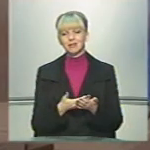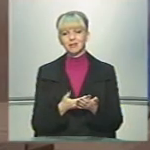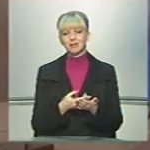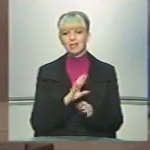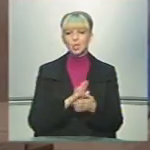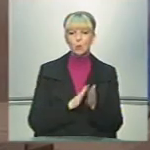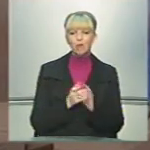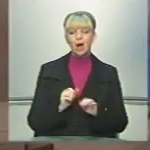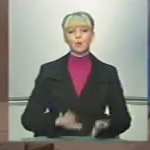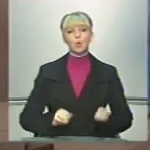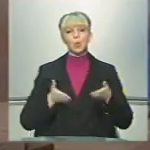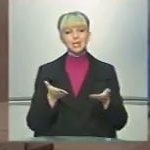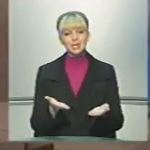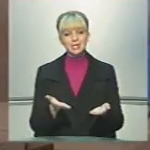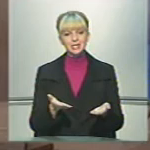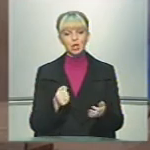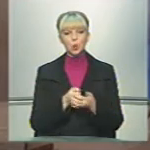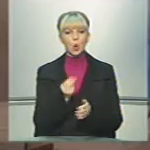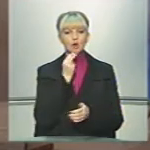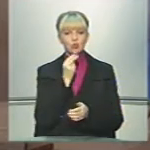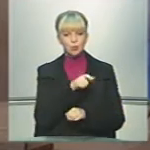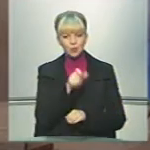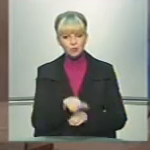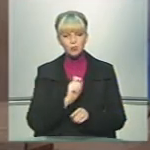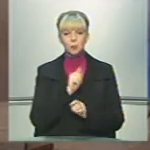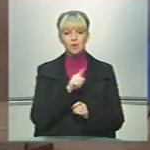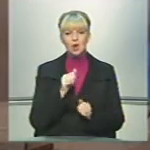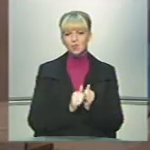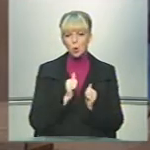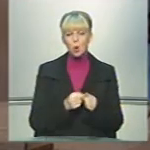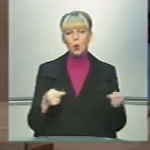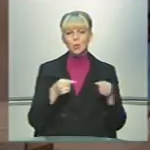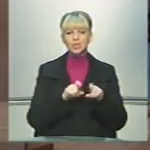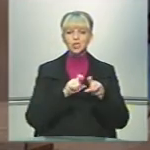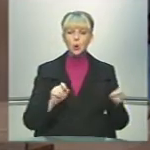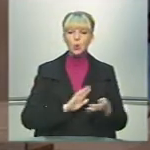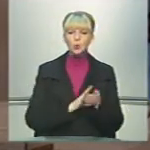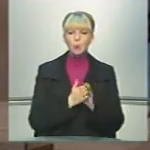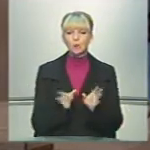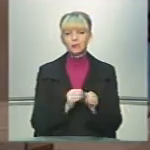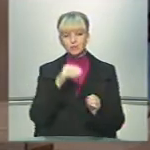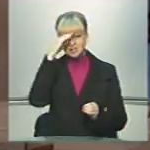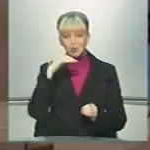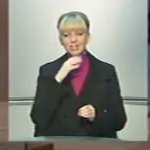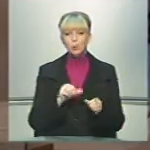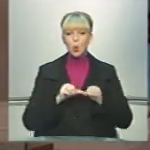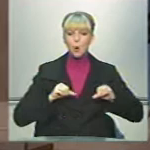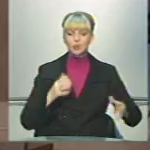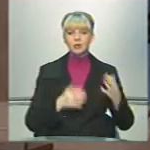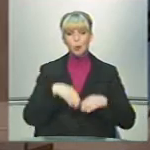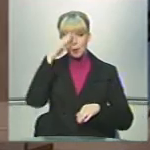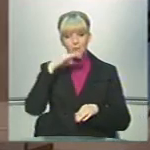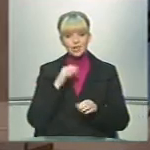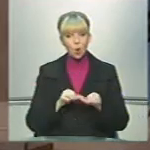ну не домовленість, а пропозиція до харчувальників, щоб вони в кожній конкретній школі домовлялися з батьківським комітетом. Якщо